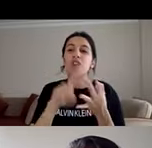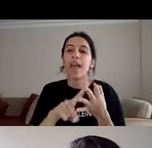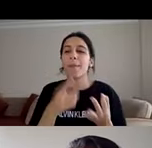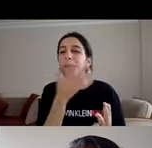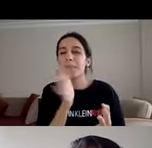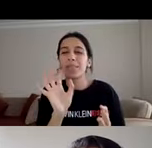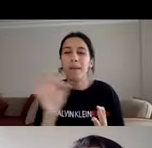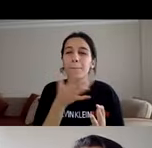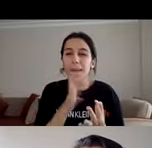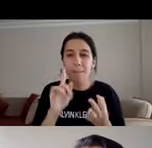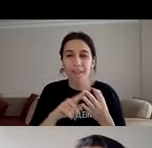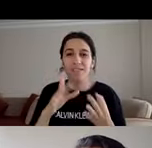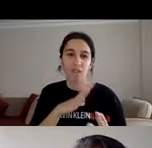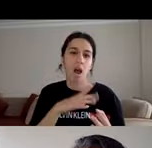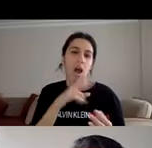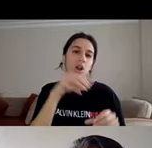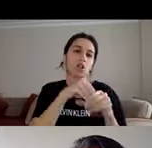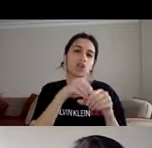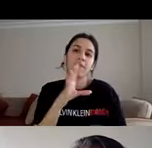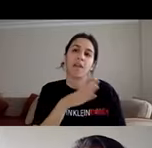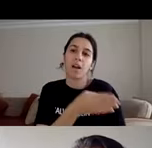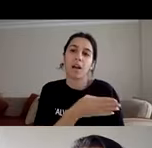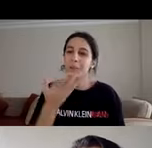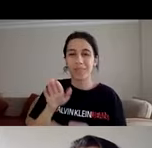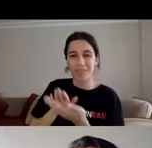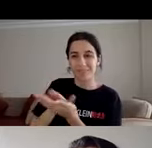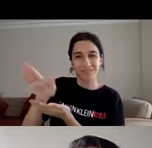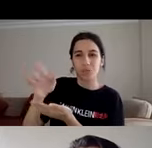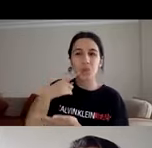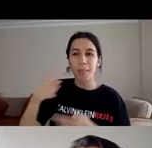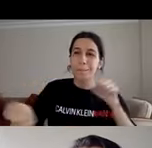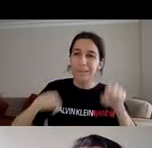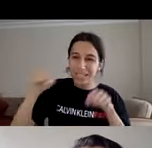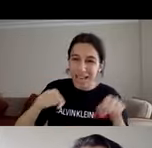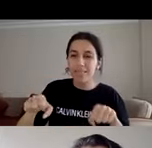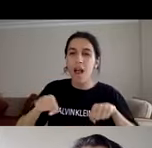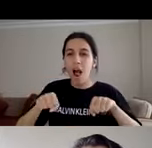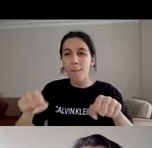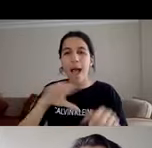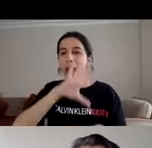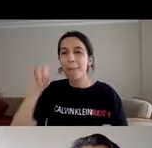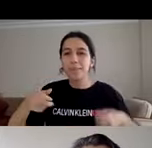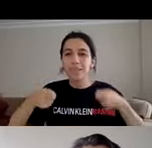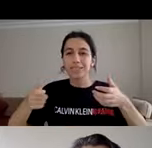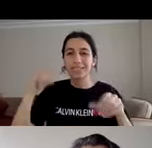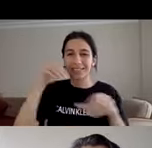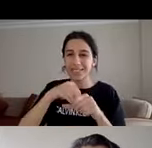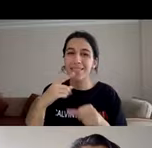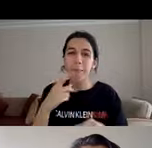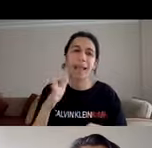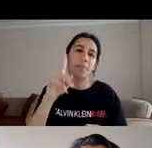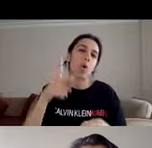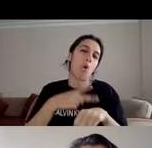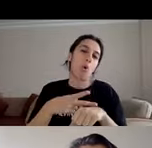katkı sağlıyor. Deminki kadrım rampası metaforunun belki erişilebilirlik tarafında bir karşılığı olabilir bu. O yüzden bunu bir örnek